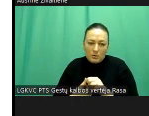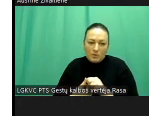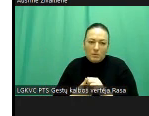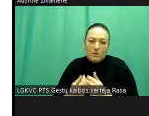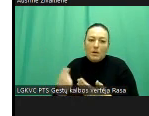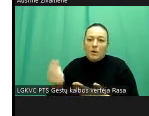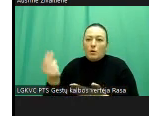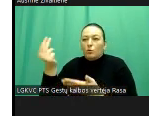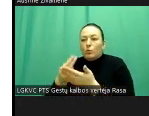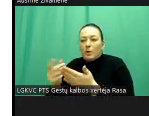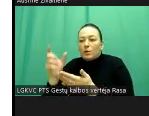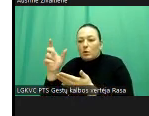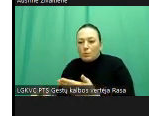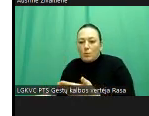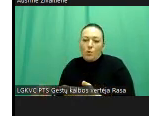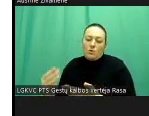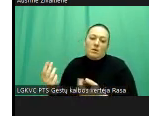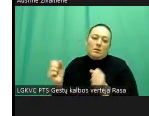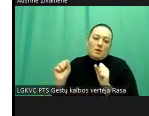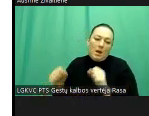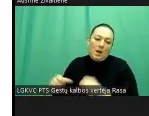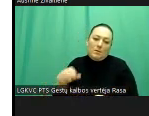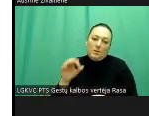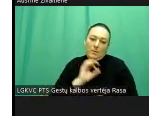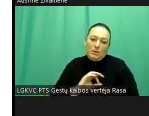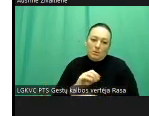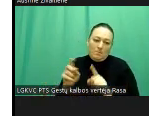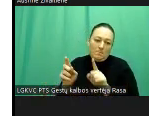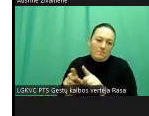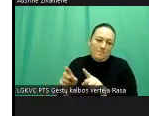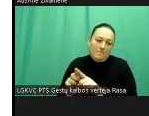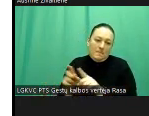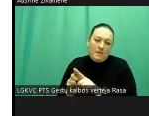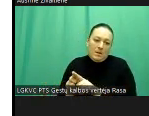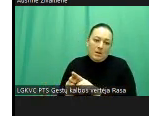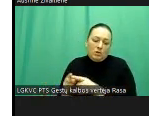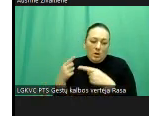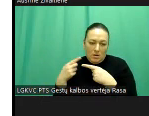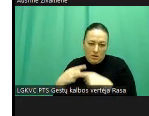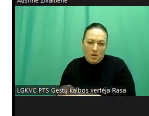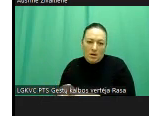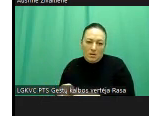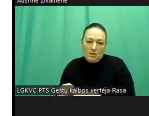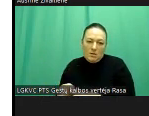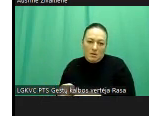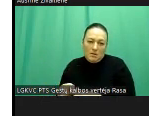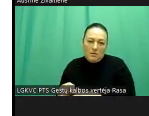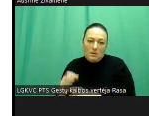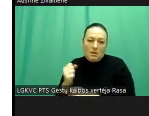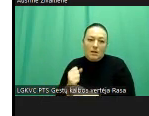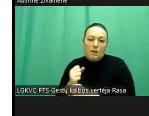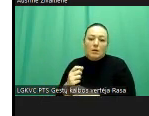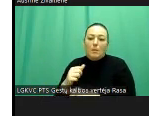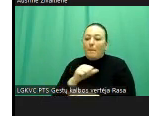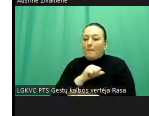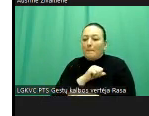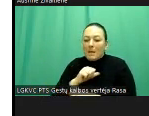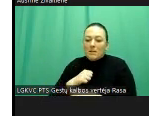portretistus, metininkus ir gali pasinaudoti panašią techniką, nutavydami savo pačių